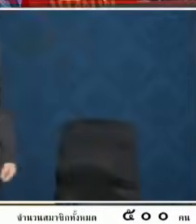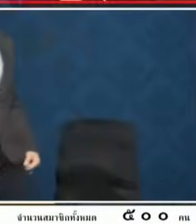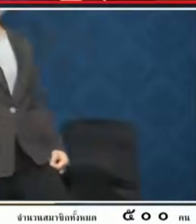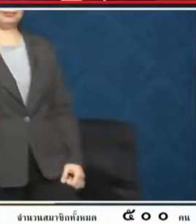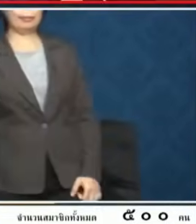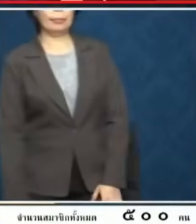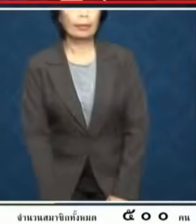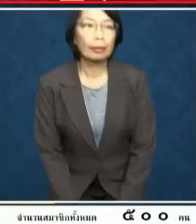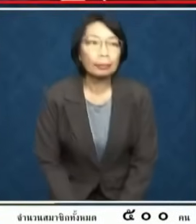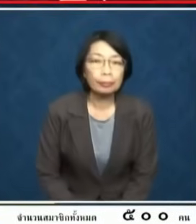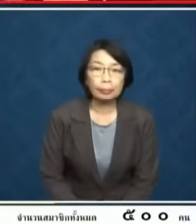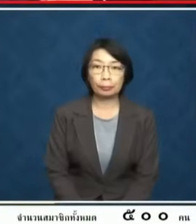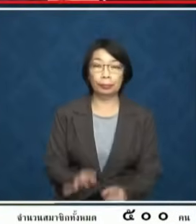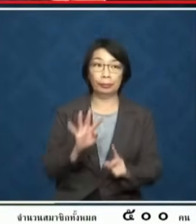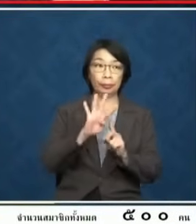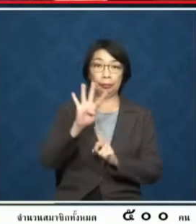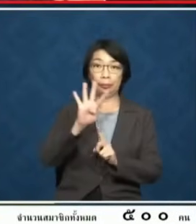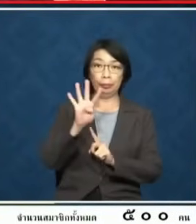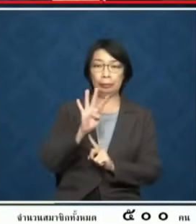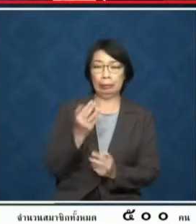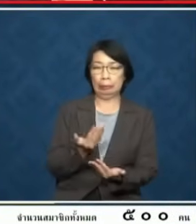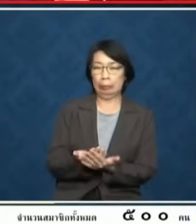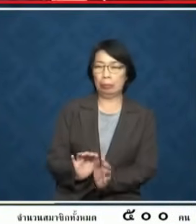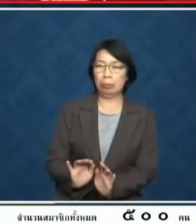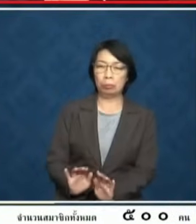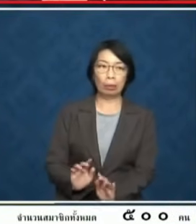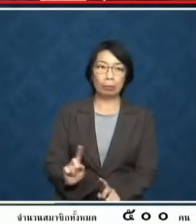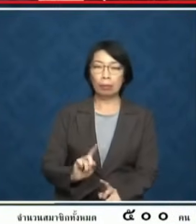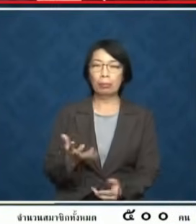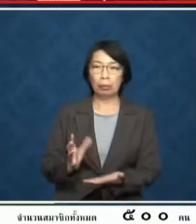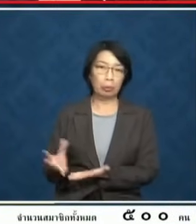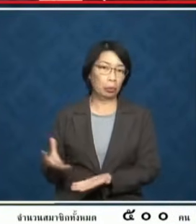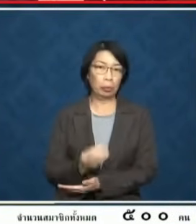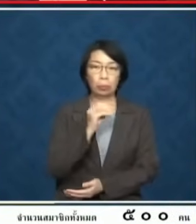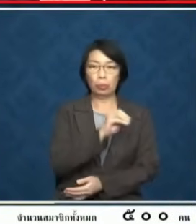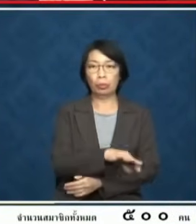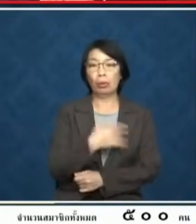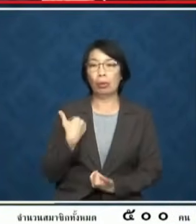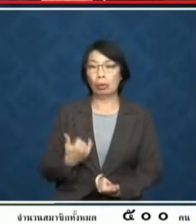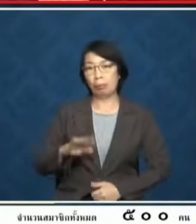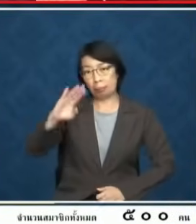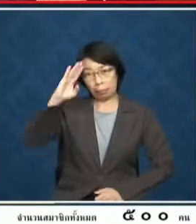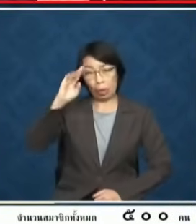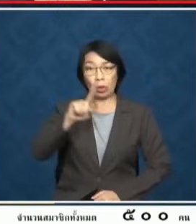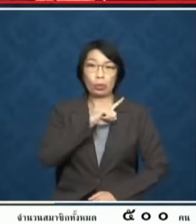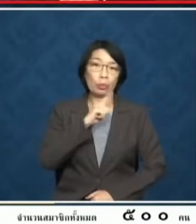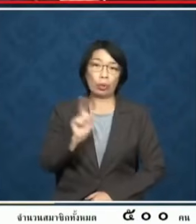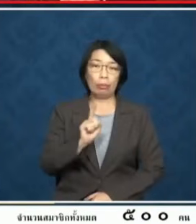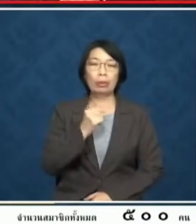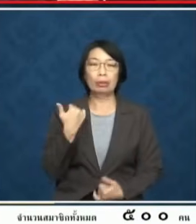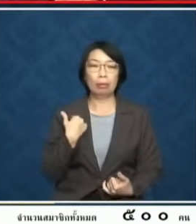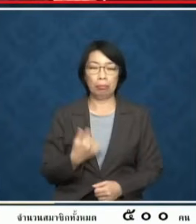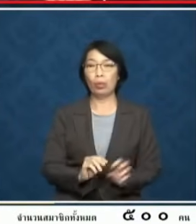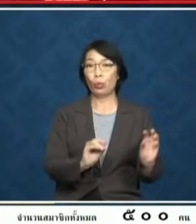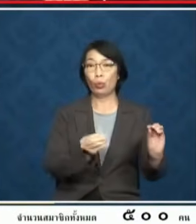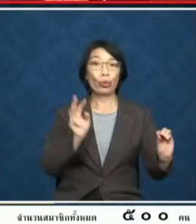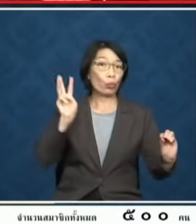ค่ะซึ่งเป็นขลุ่มทรัพย์สื่อที่อยู่ในมือกองทัพทั้งสถานีโทรทัศน์และสานสถานีวิทยุท่านประธานคะ